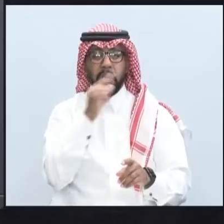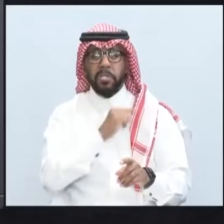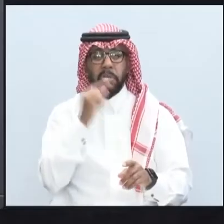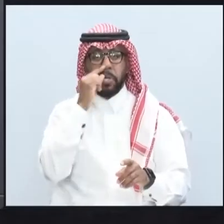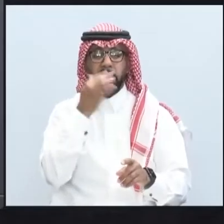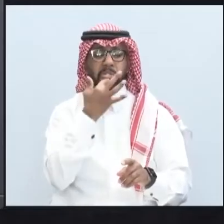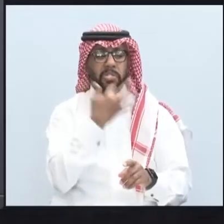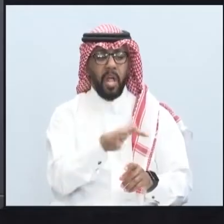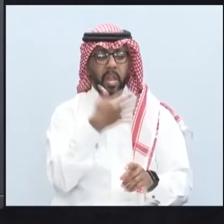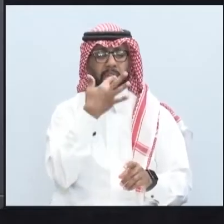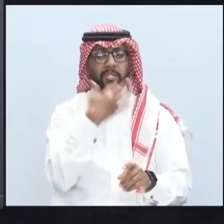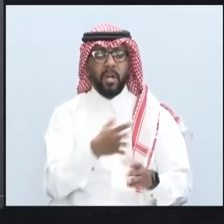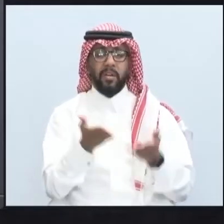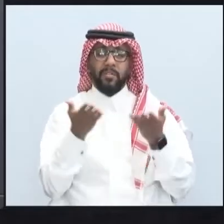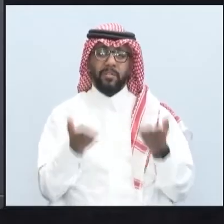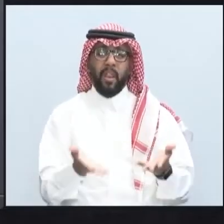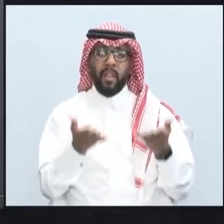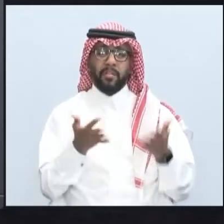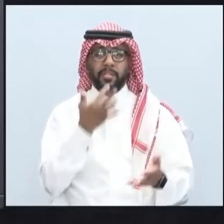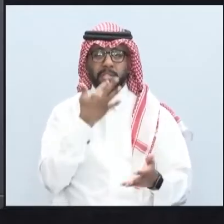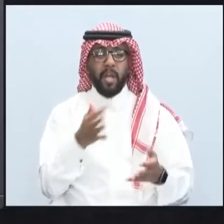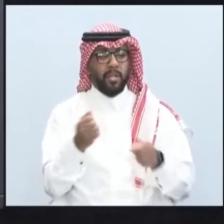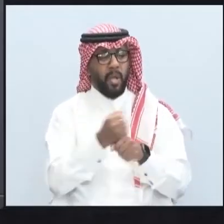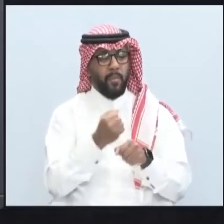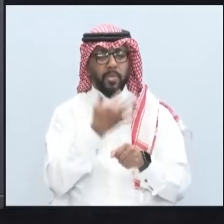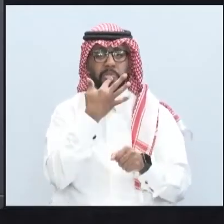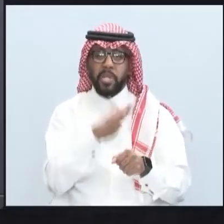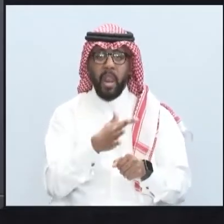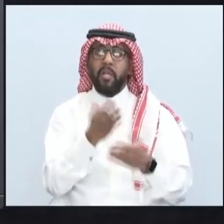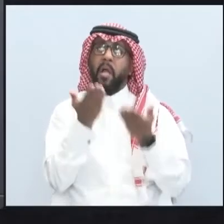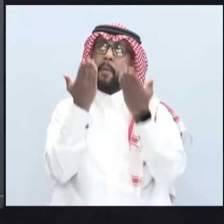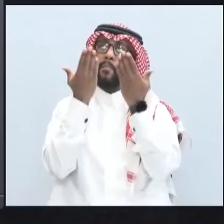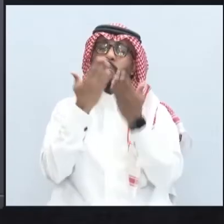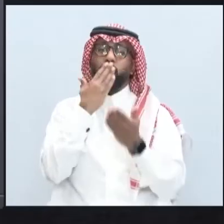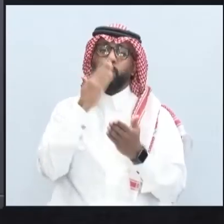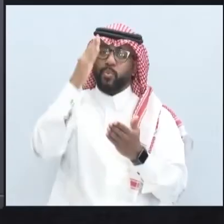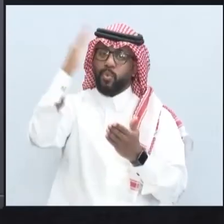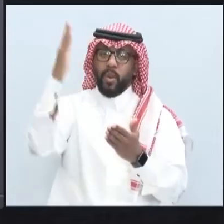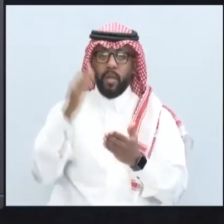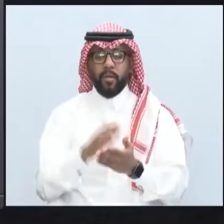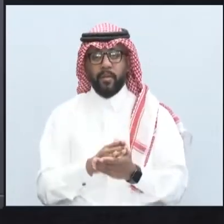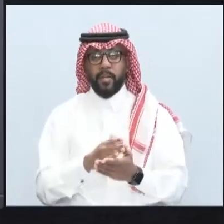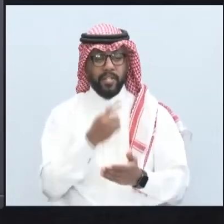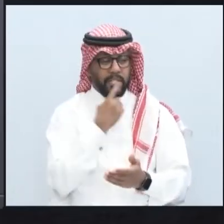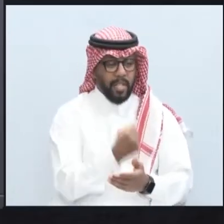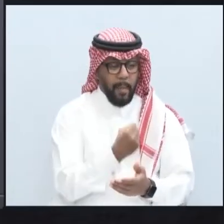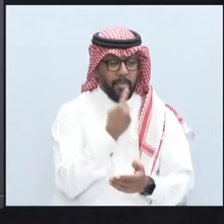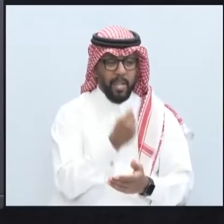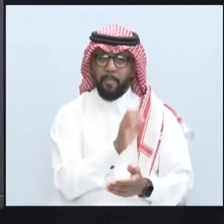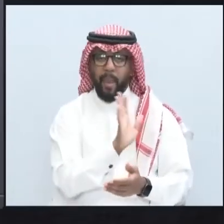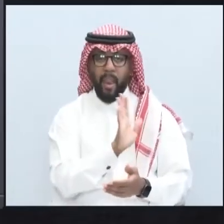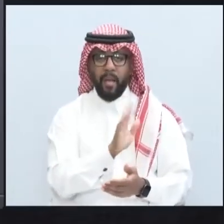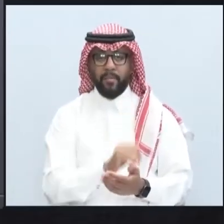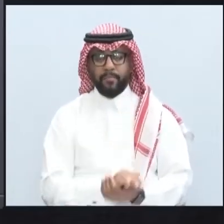الاسلام هو دين اليسر وليس العسر فالحكمه من